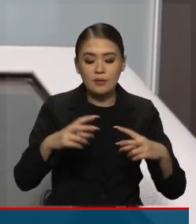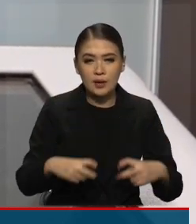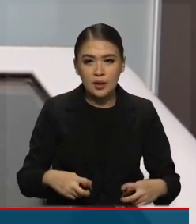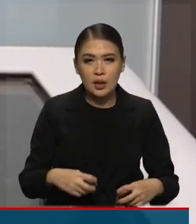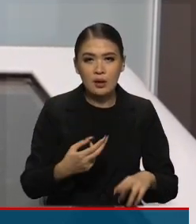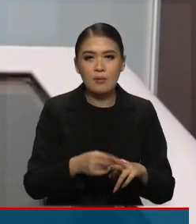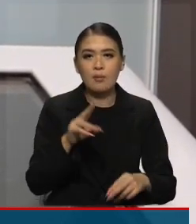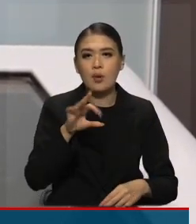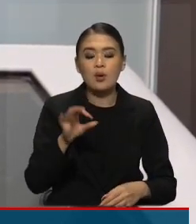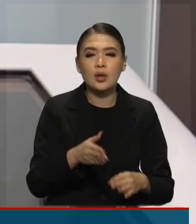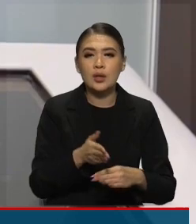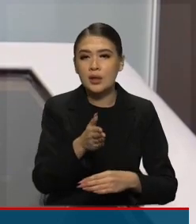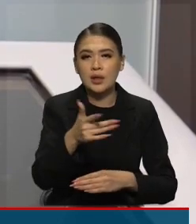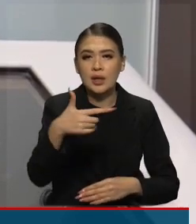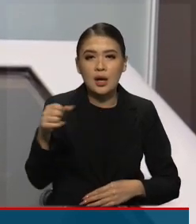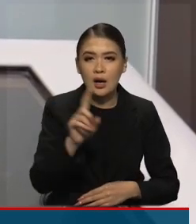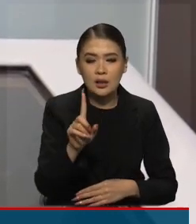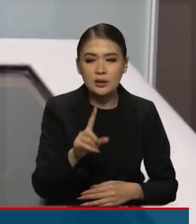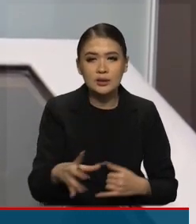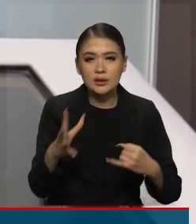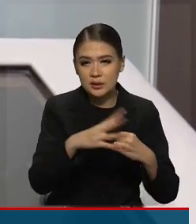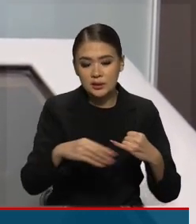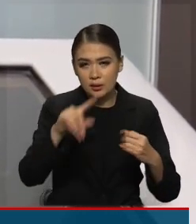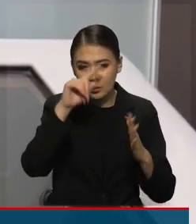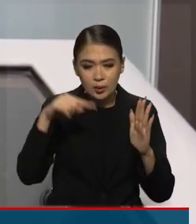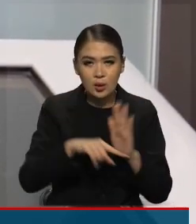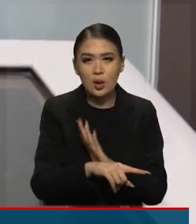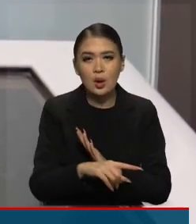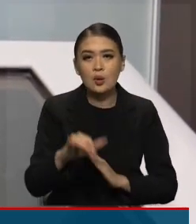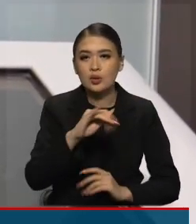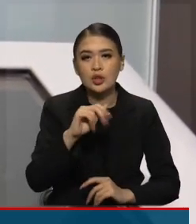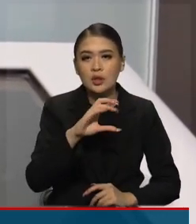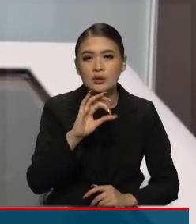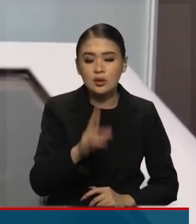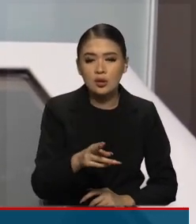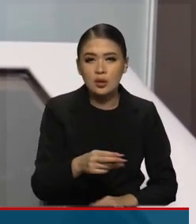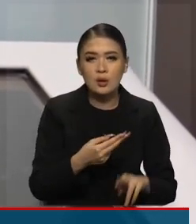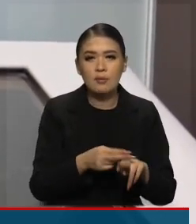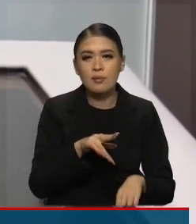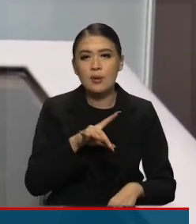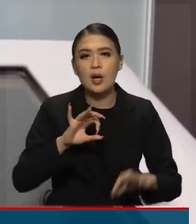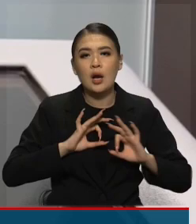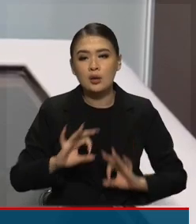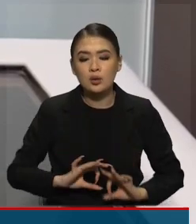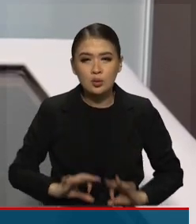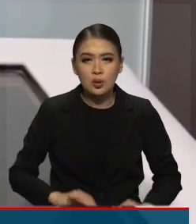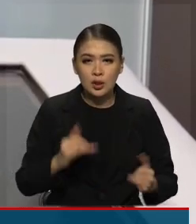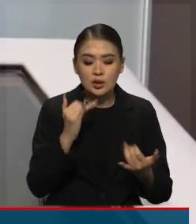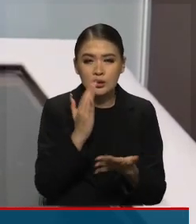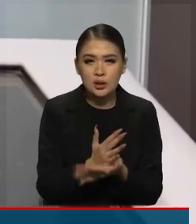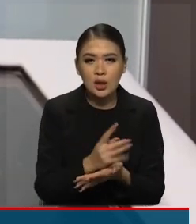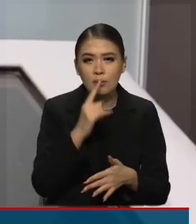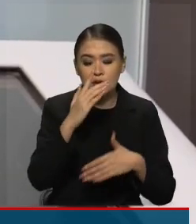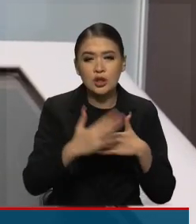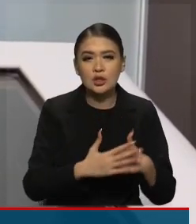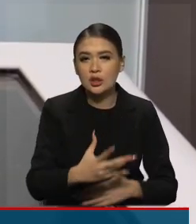по линии газ, по земельным участкам под эгидой именно прокуратуры проводится. В ближайшее время,